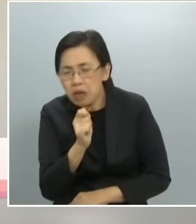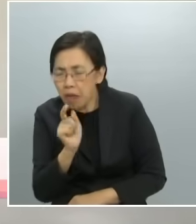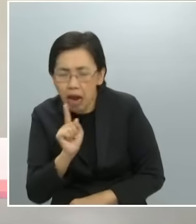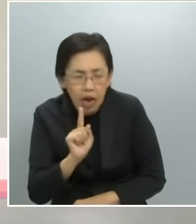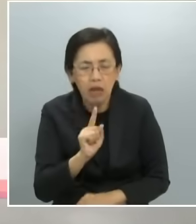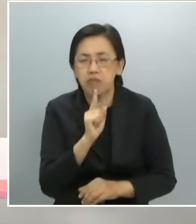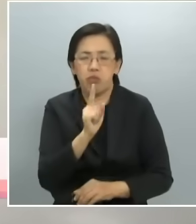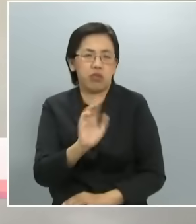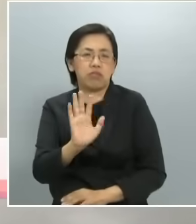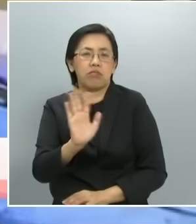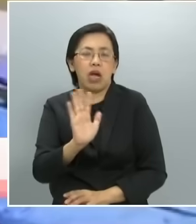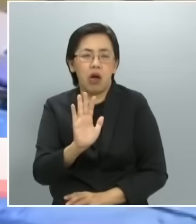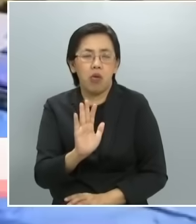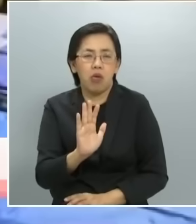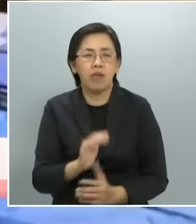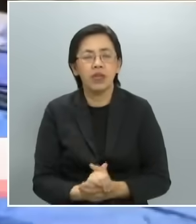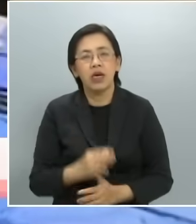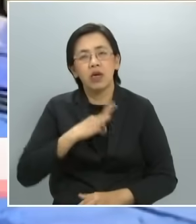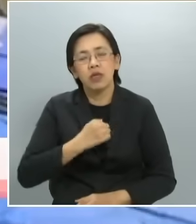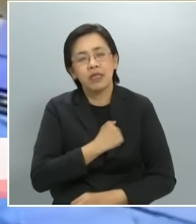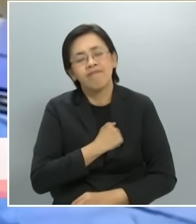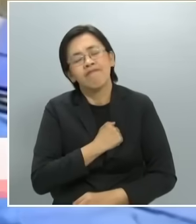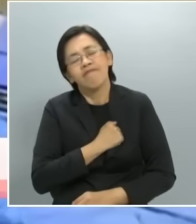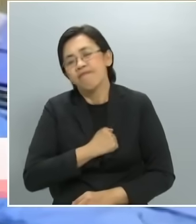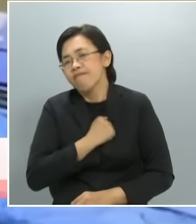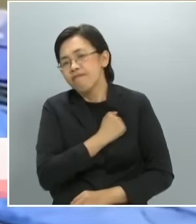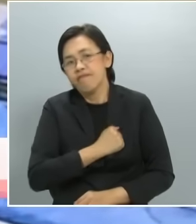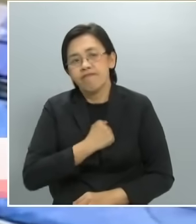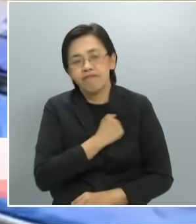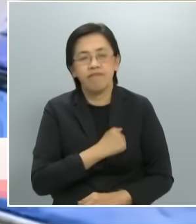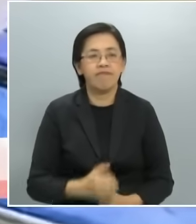ที่สำคัญก็คืออย่างสะเทือนใจกับเหตุการณ์ที่เกิดขึ้น